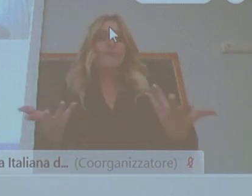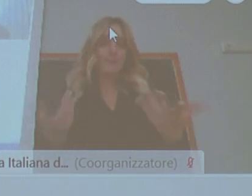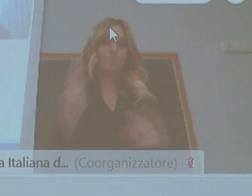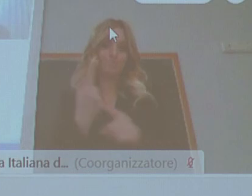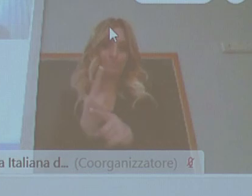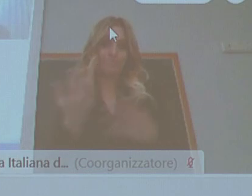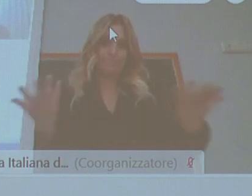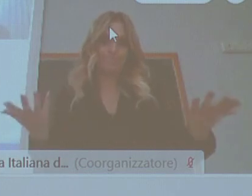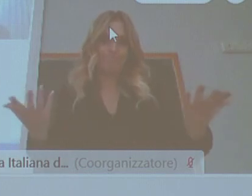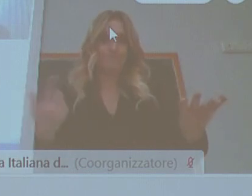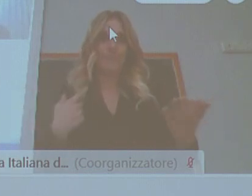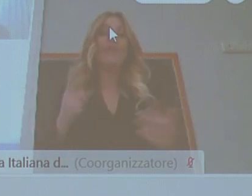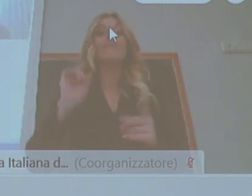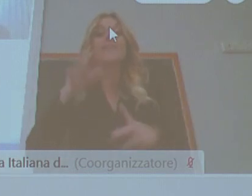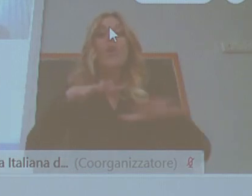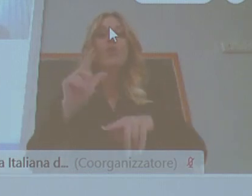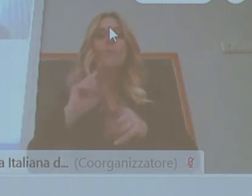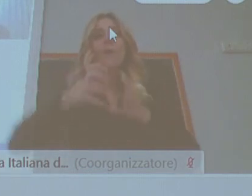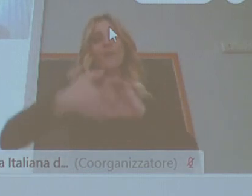è sempre più complesso.